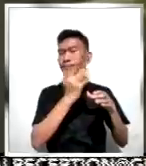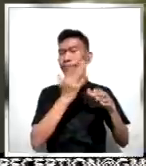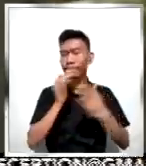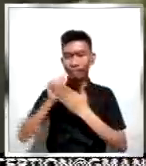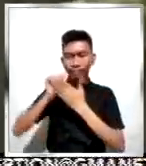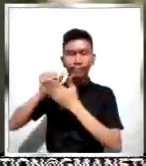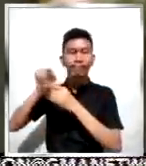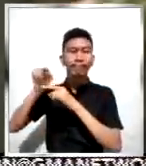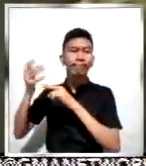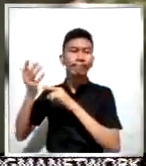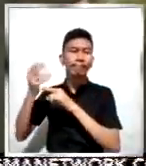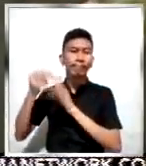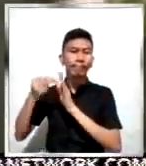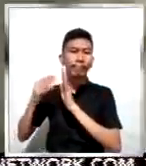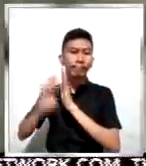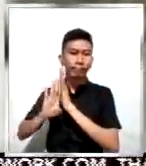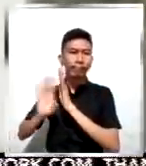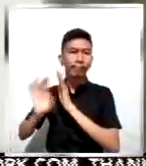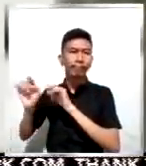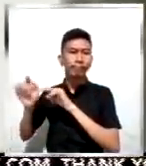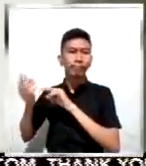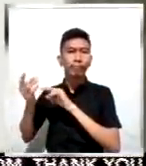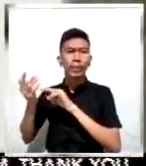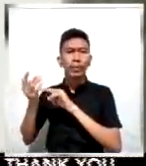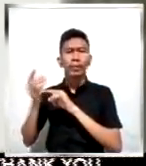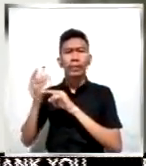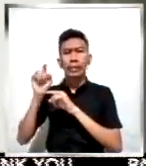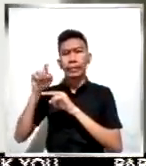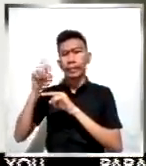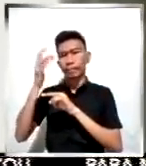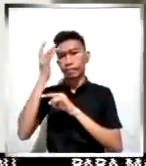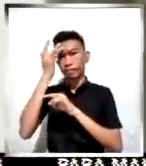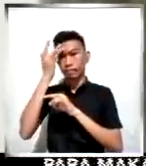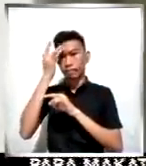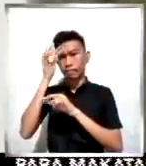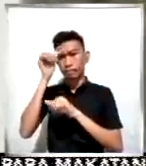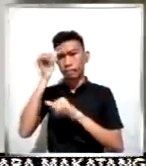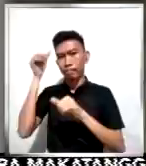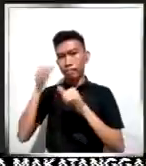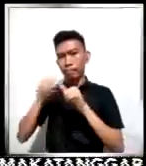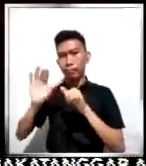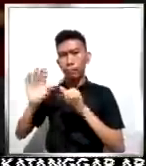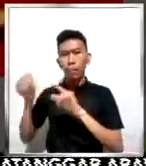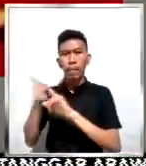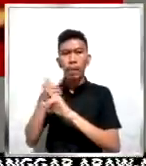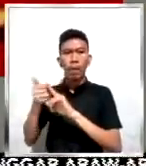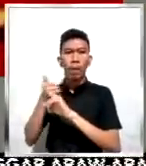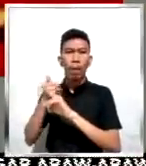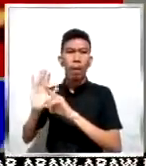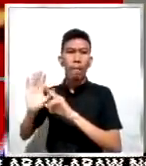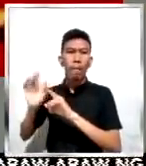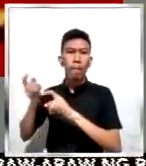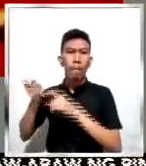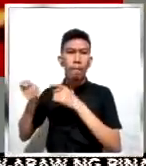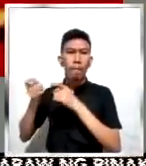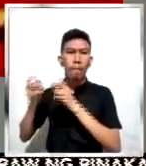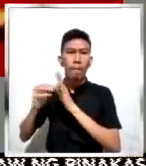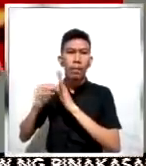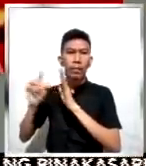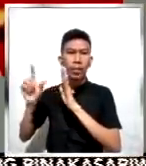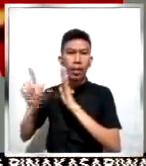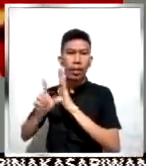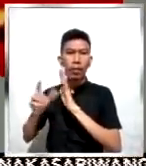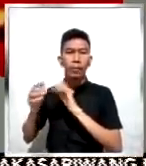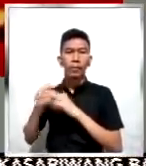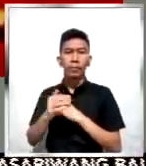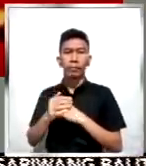mga karahasan, katiwalian at pang-aabuso sa karapatang pantao sa panahon ng martial law. Nakakagulat at nakakagalit